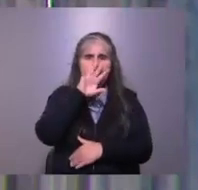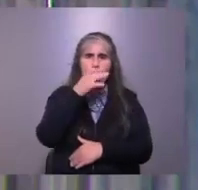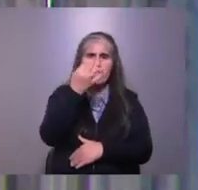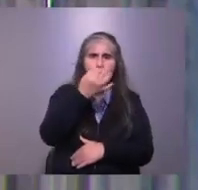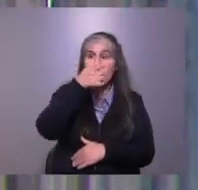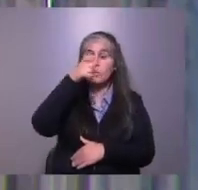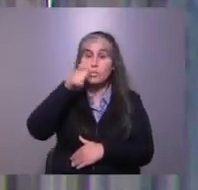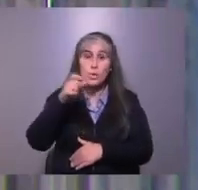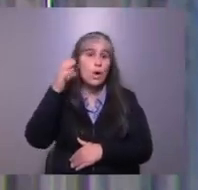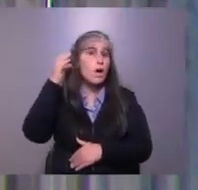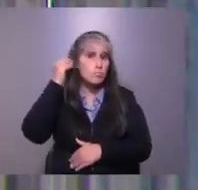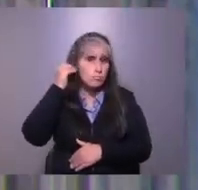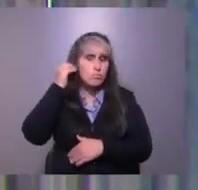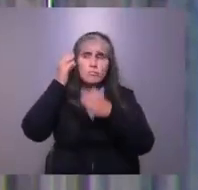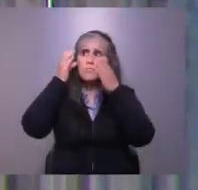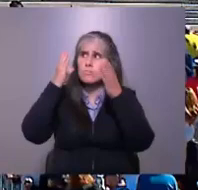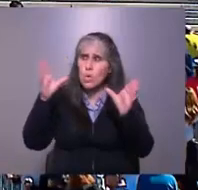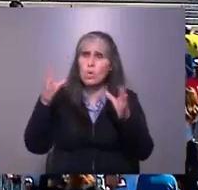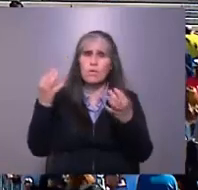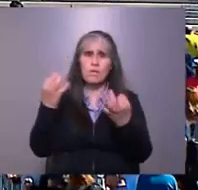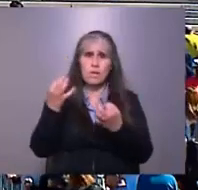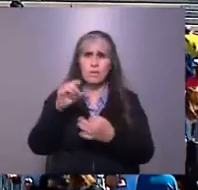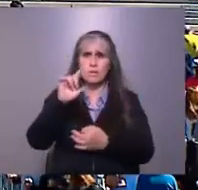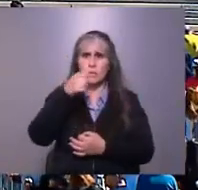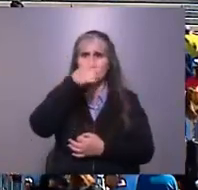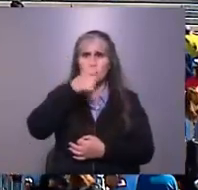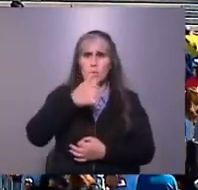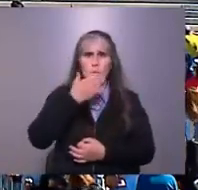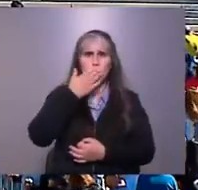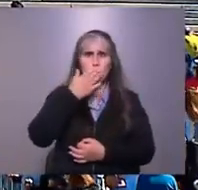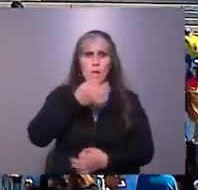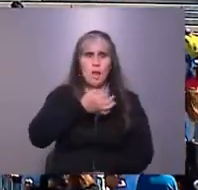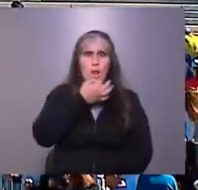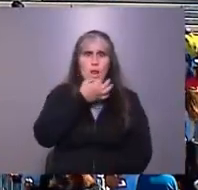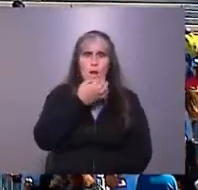sordos y hablar a los mudos.